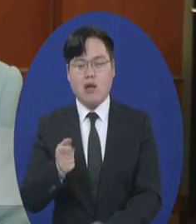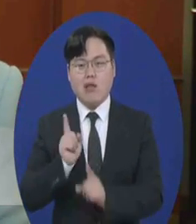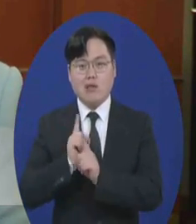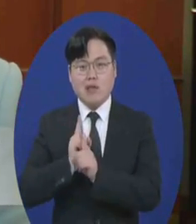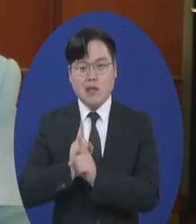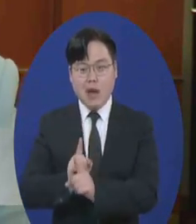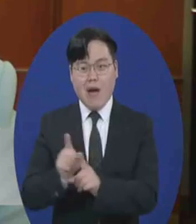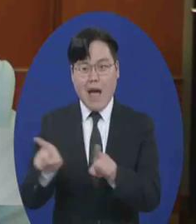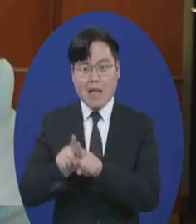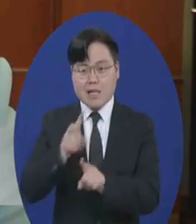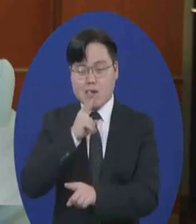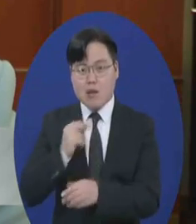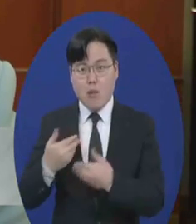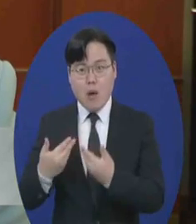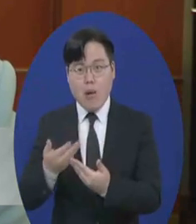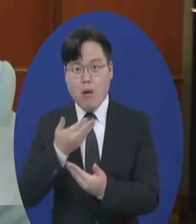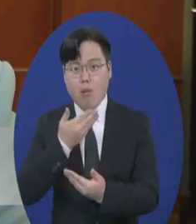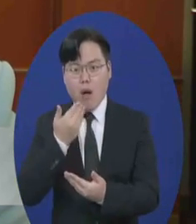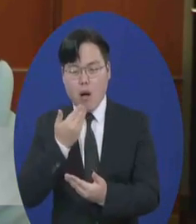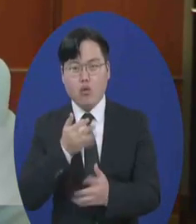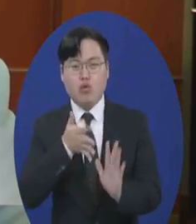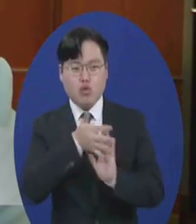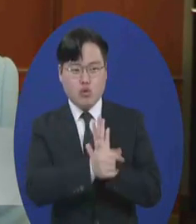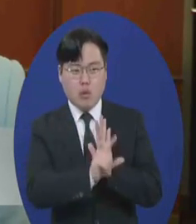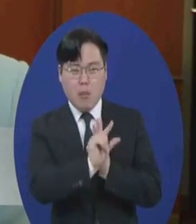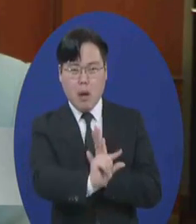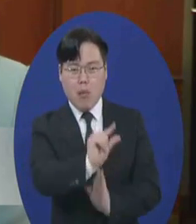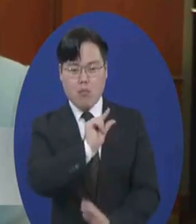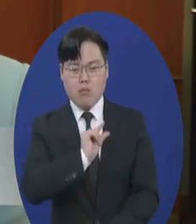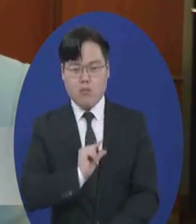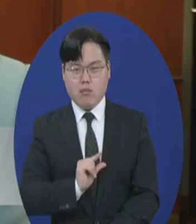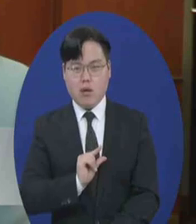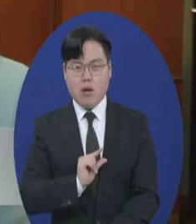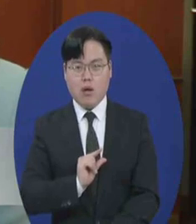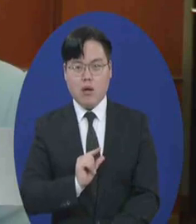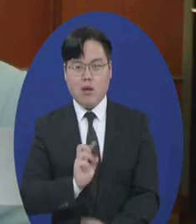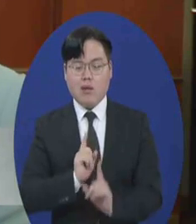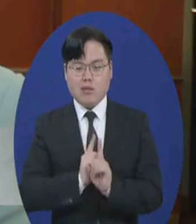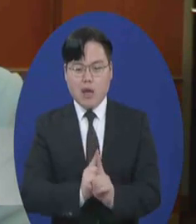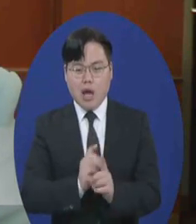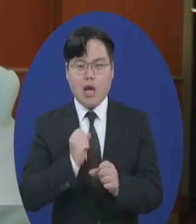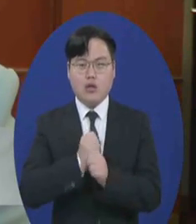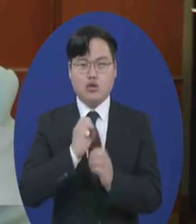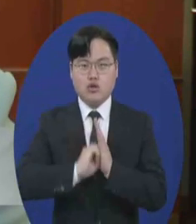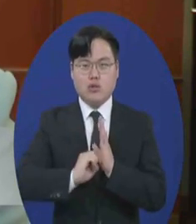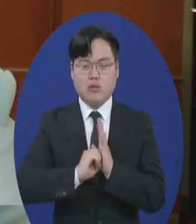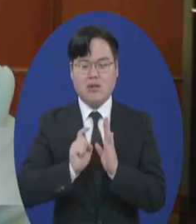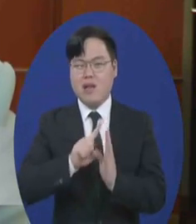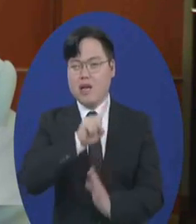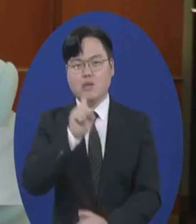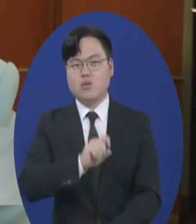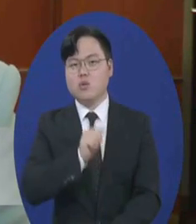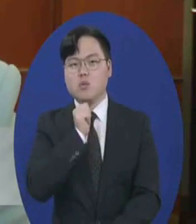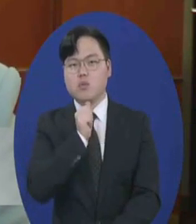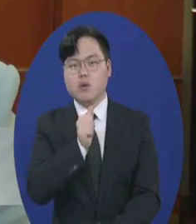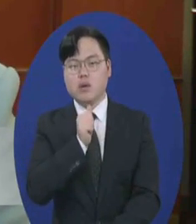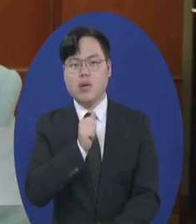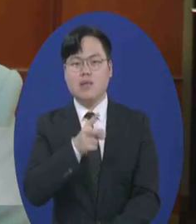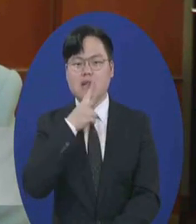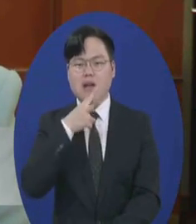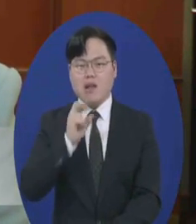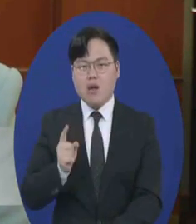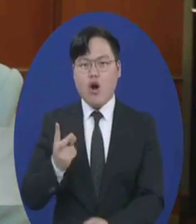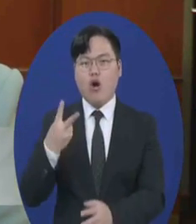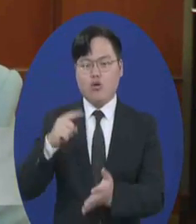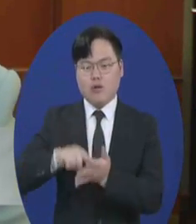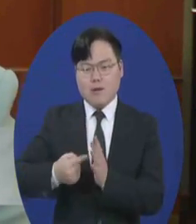гүйцэтгэл нь орох ёстой байтал тодорхой төсөв өгч тэр төсвийнхээ хүрээнд гүйцэтгэлээ оруулж ир гэдэг асуудал маш их байна. Тэгэхээр нөгөө цалин